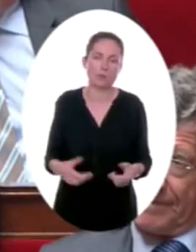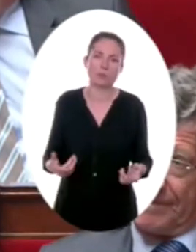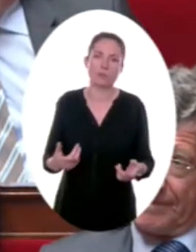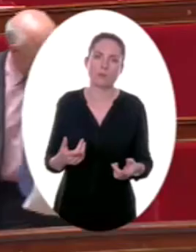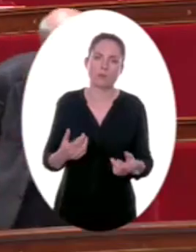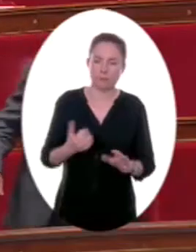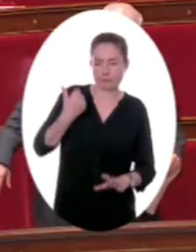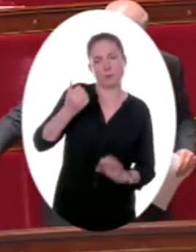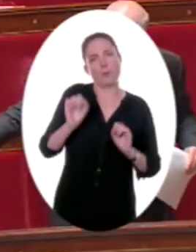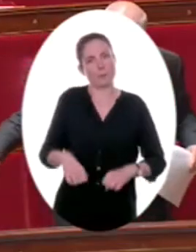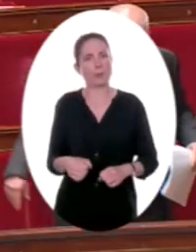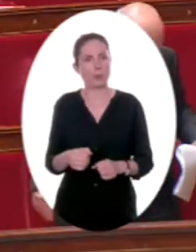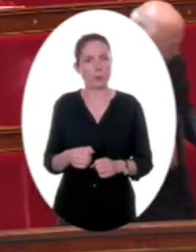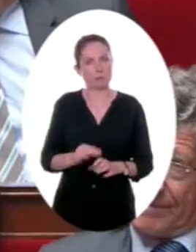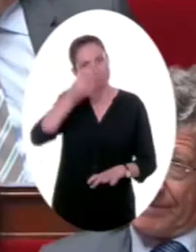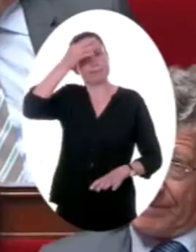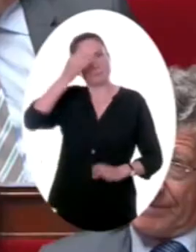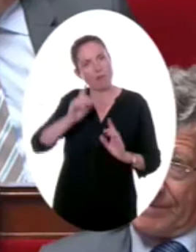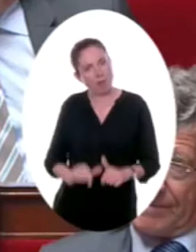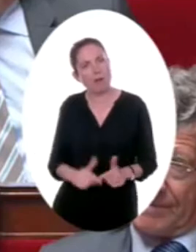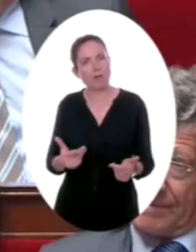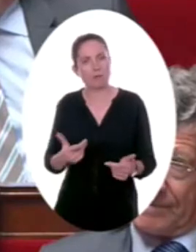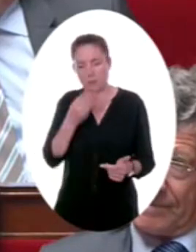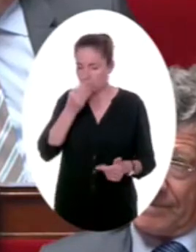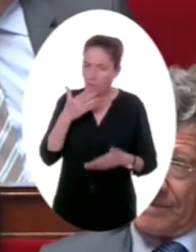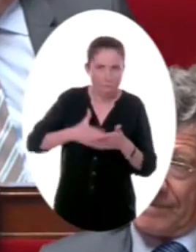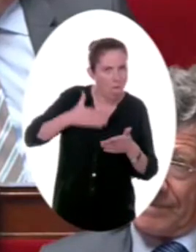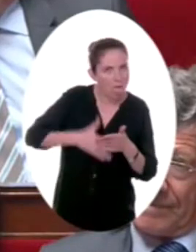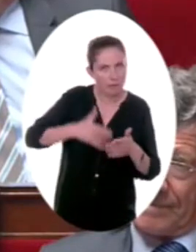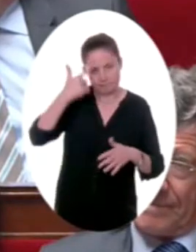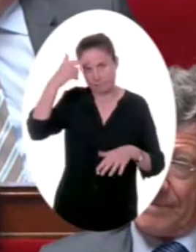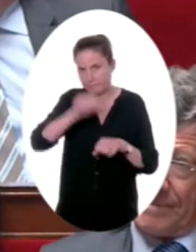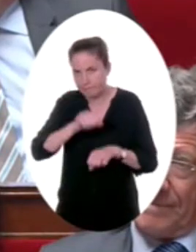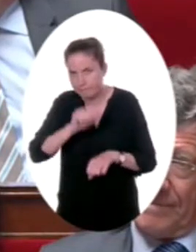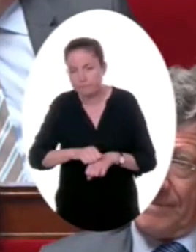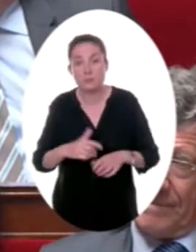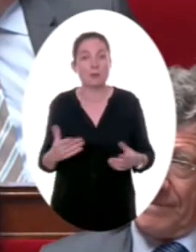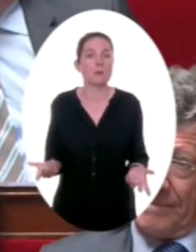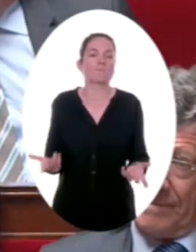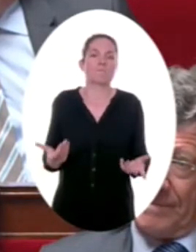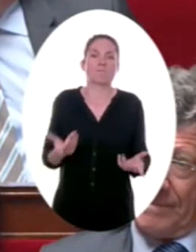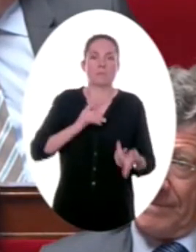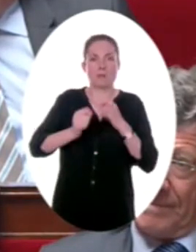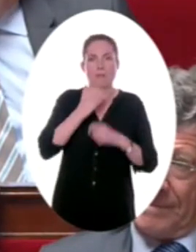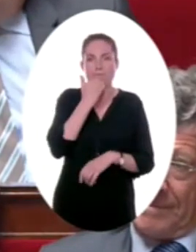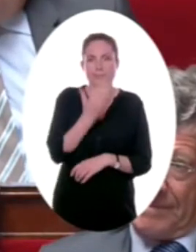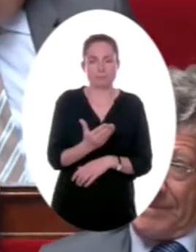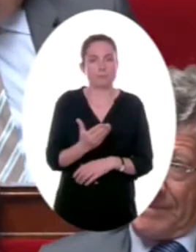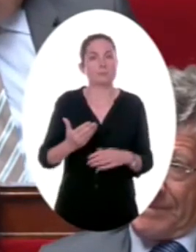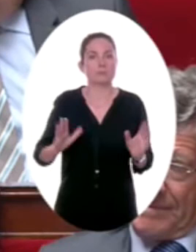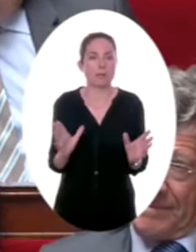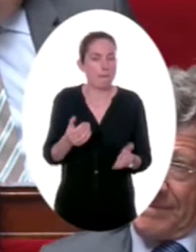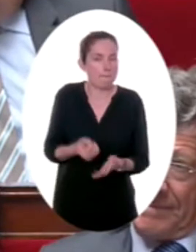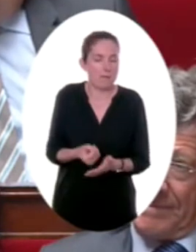affranchir. Maintenant, puisque je me heurte à un mur et que visiblement il n'y a pas de dialogue, j'aurais voulu savoir si au moins vous